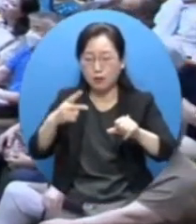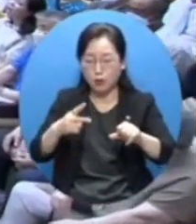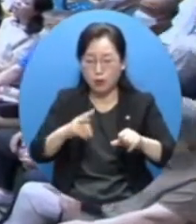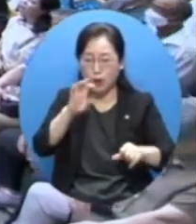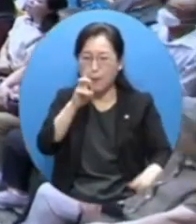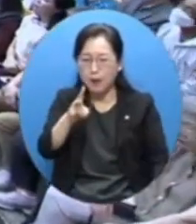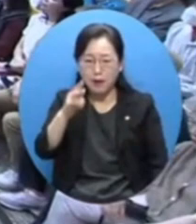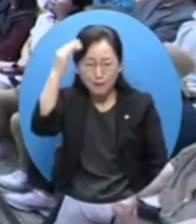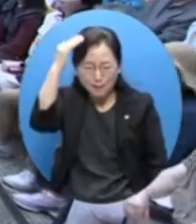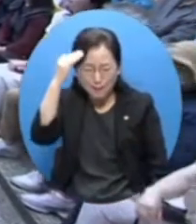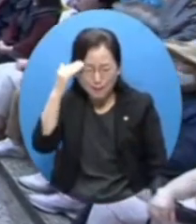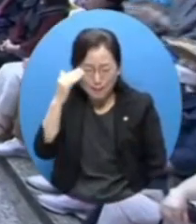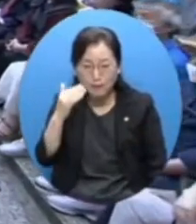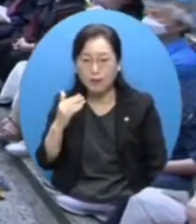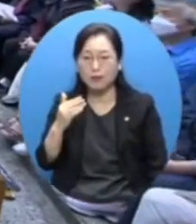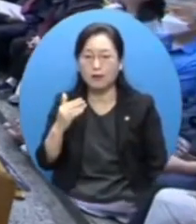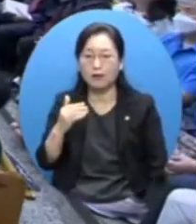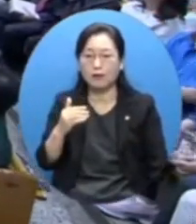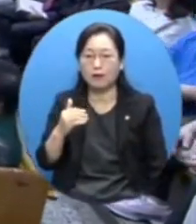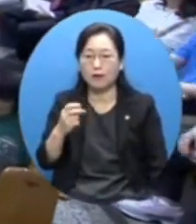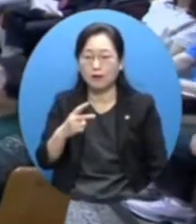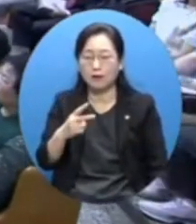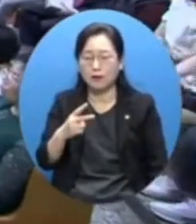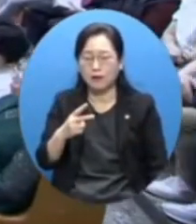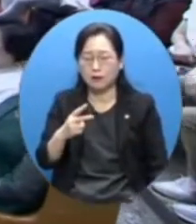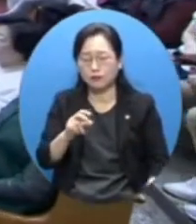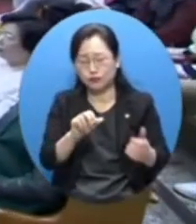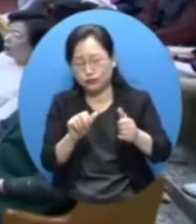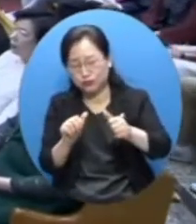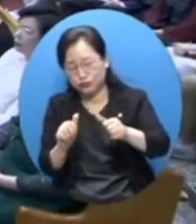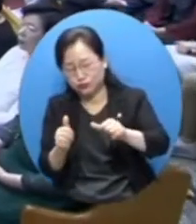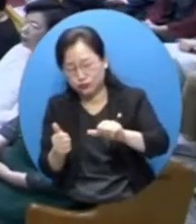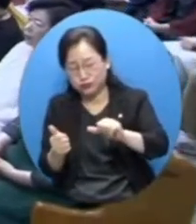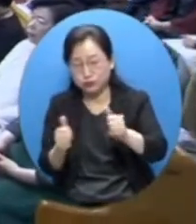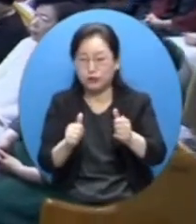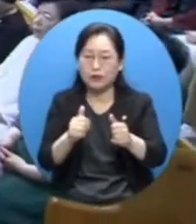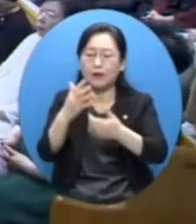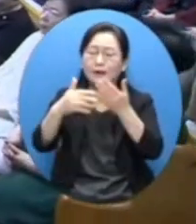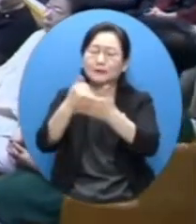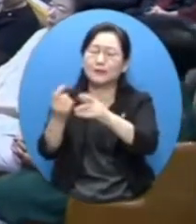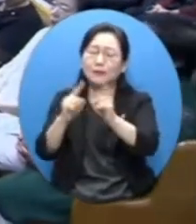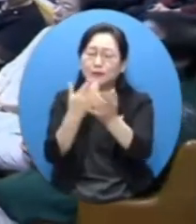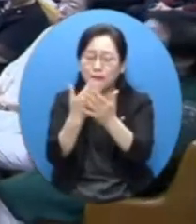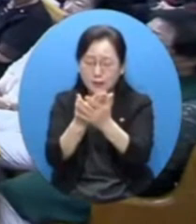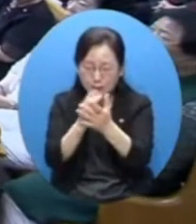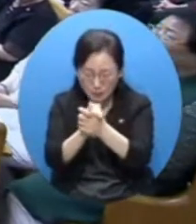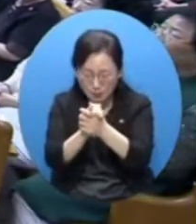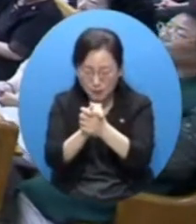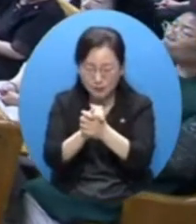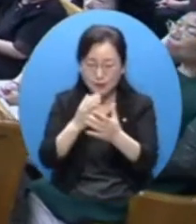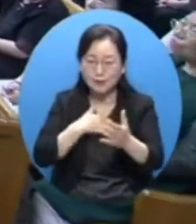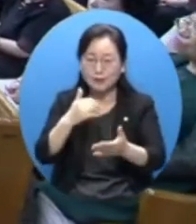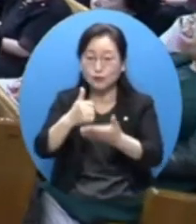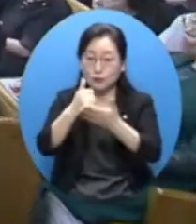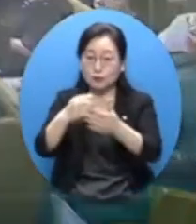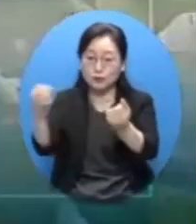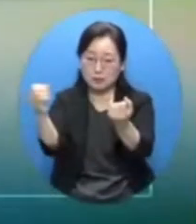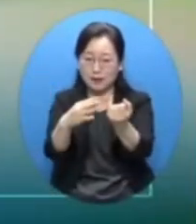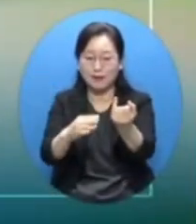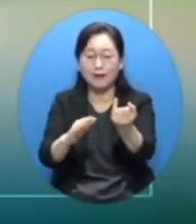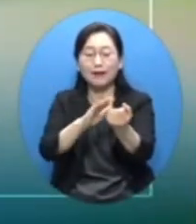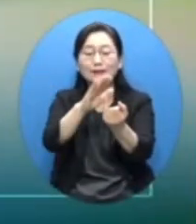새카맣게 멍이 들었습니다 죽음의 그래서 하나님께 다시 매달렸습니다 하나님 살려주세요 그때 주님 말씀하십니다